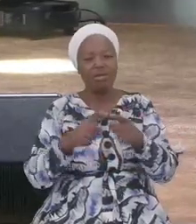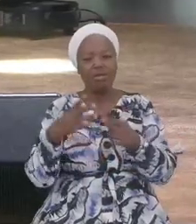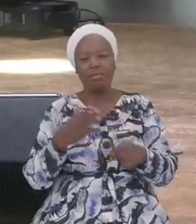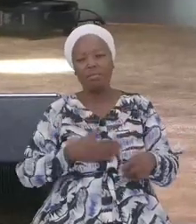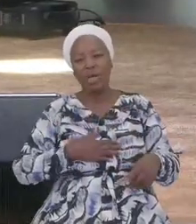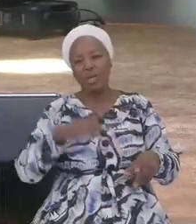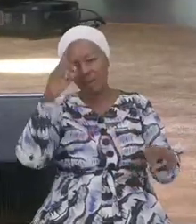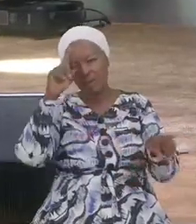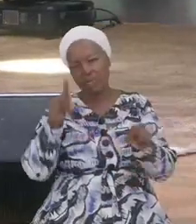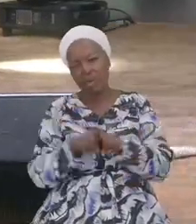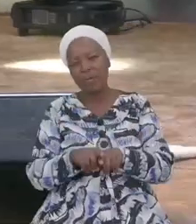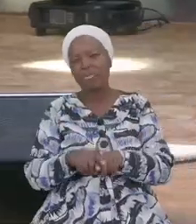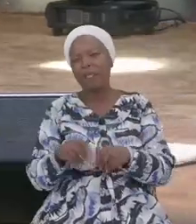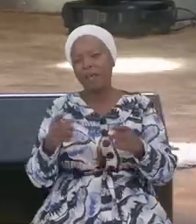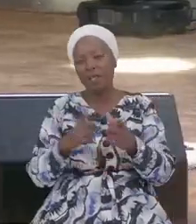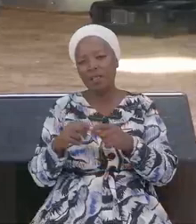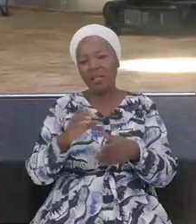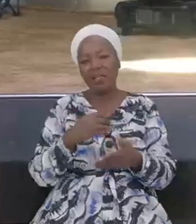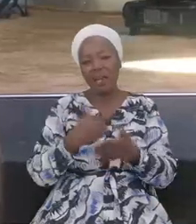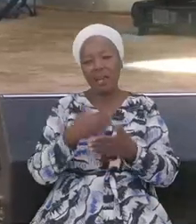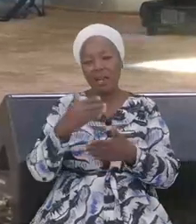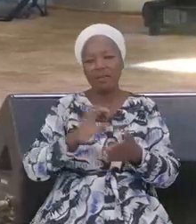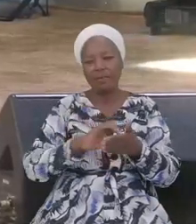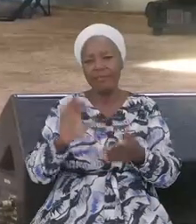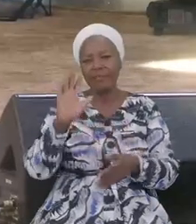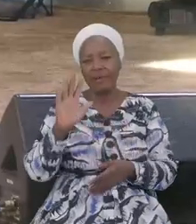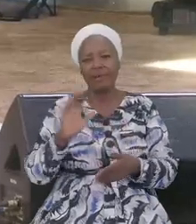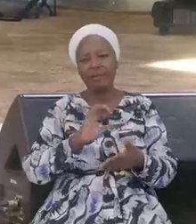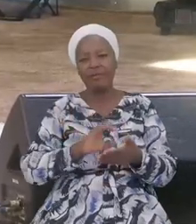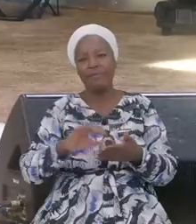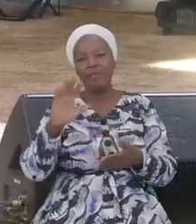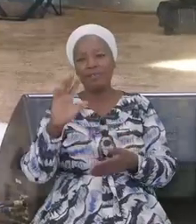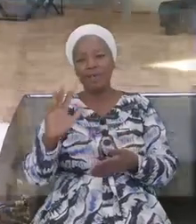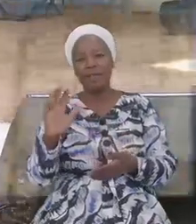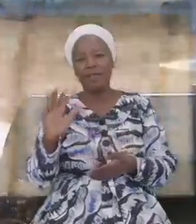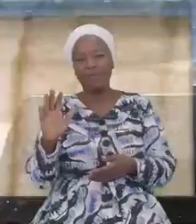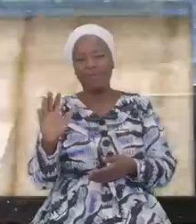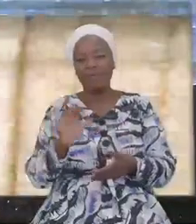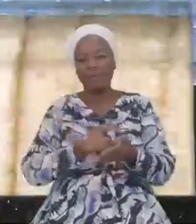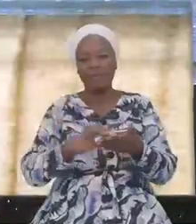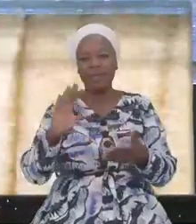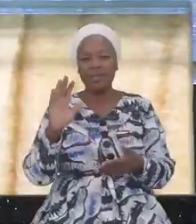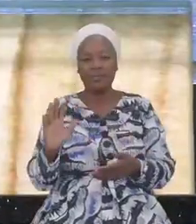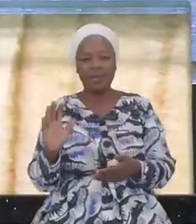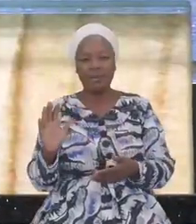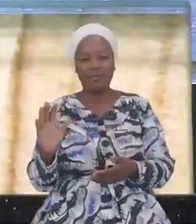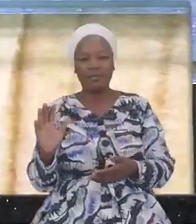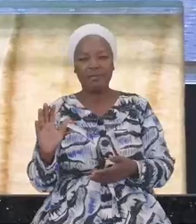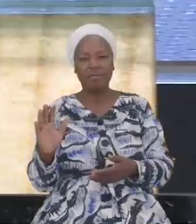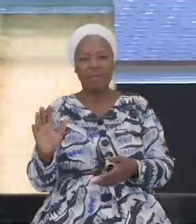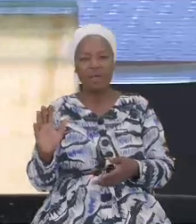nous dit, dans le verset qui suit là-bas, dans le verset suivant, verset suivant, le verset